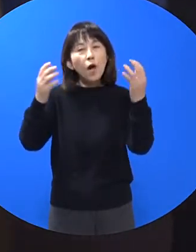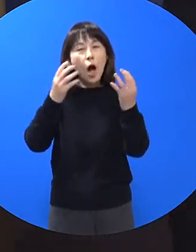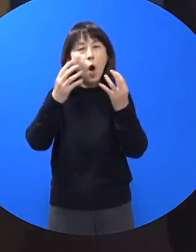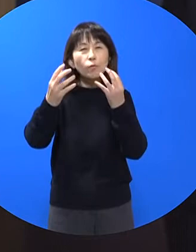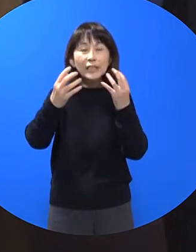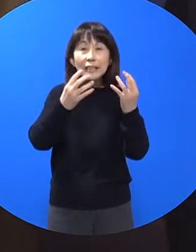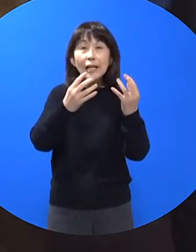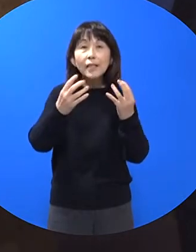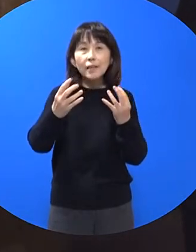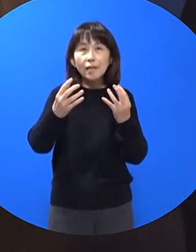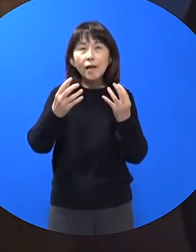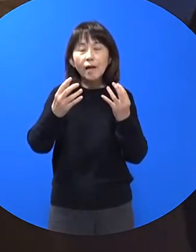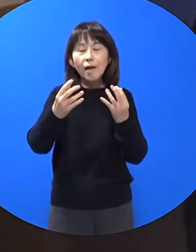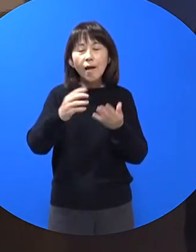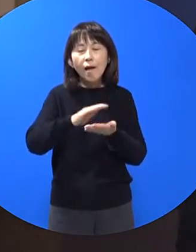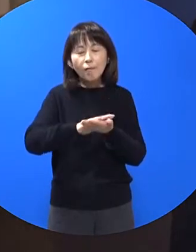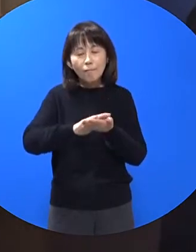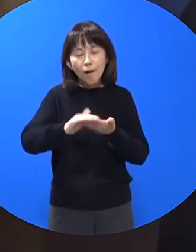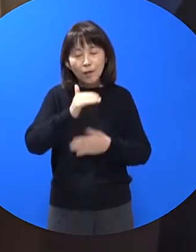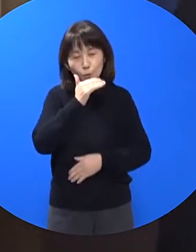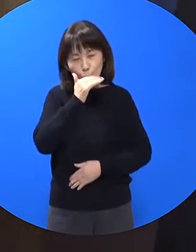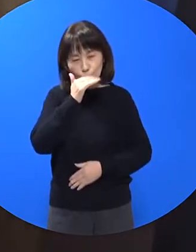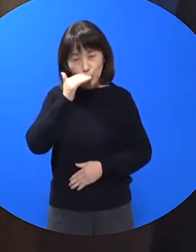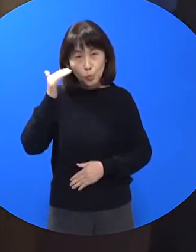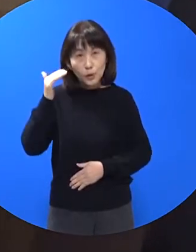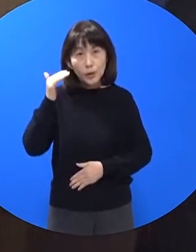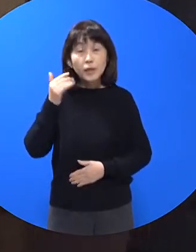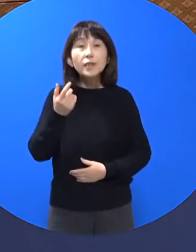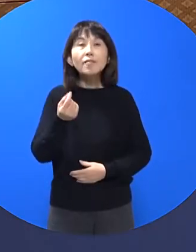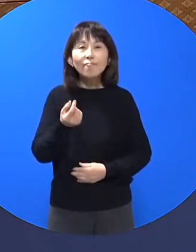になっていて優美な作品ですね。